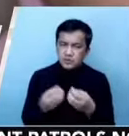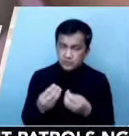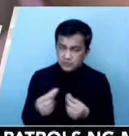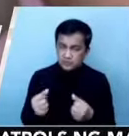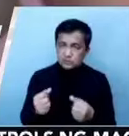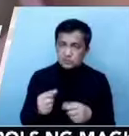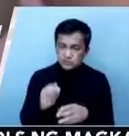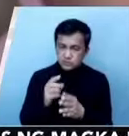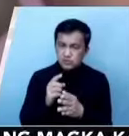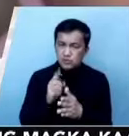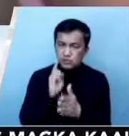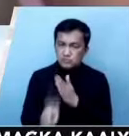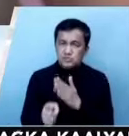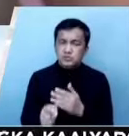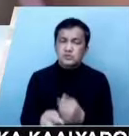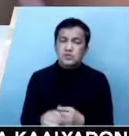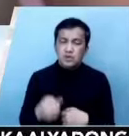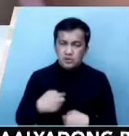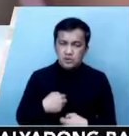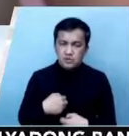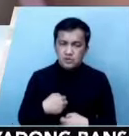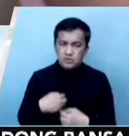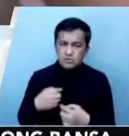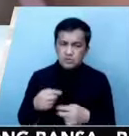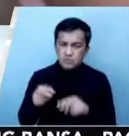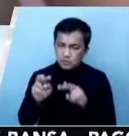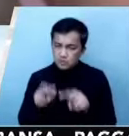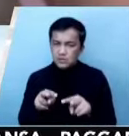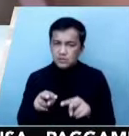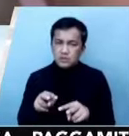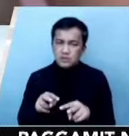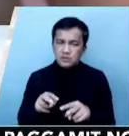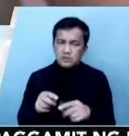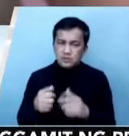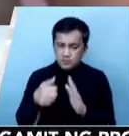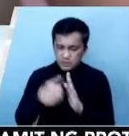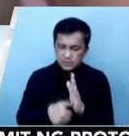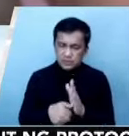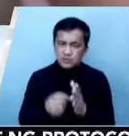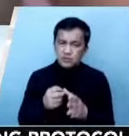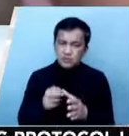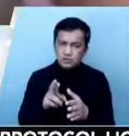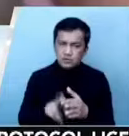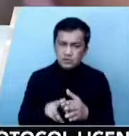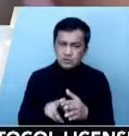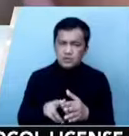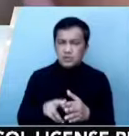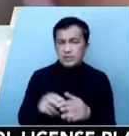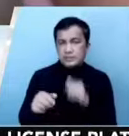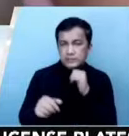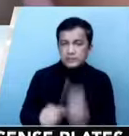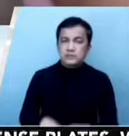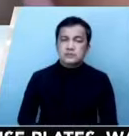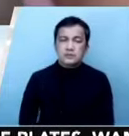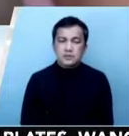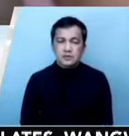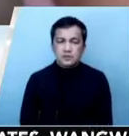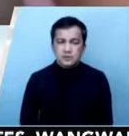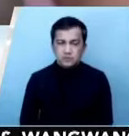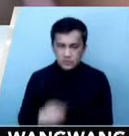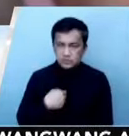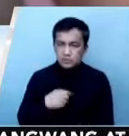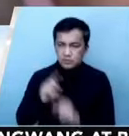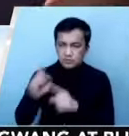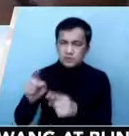po makita na po kung uuperan ba ako o hindi para makapasok na ako sa